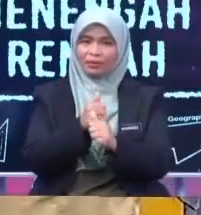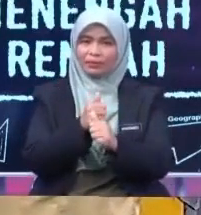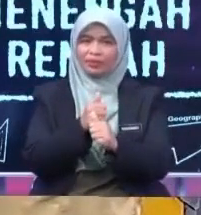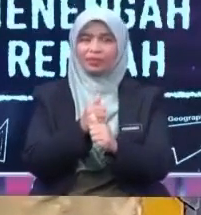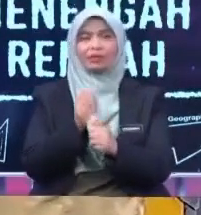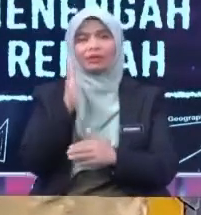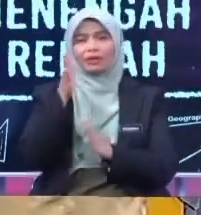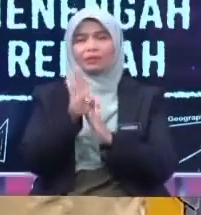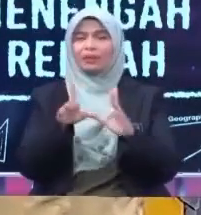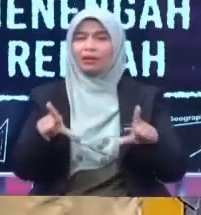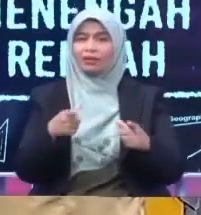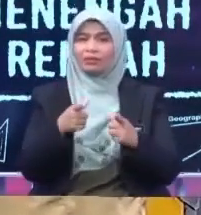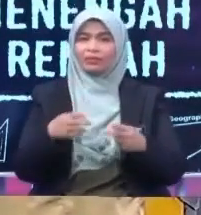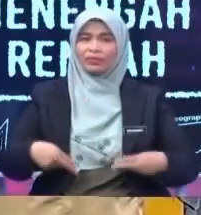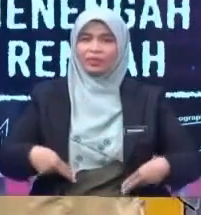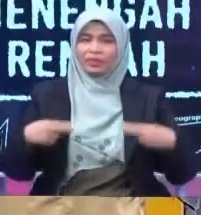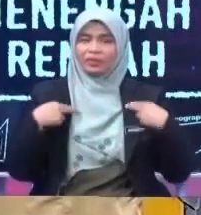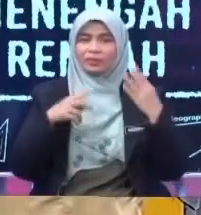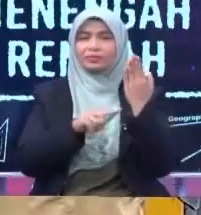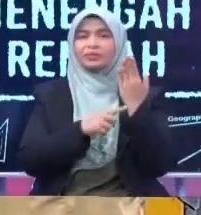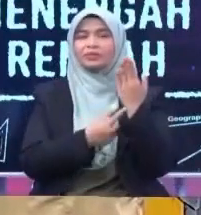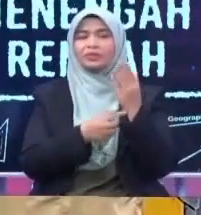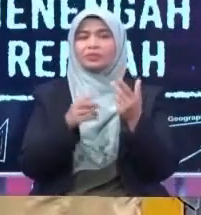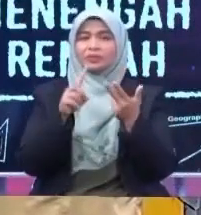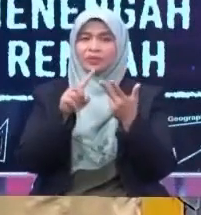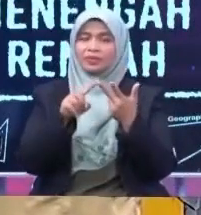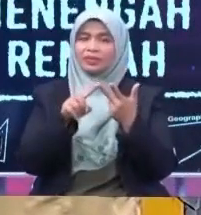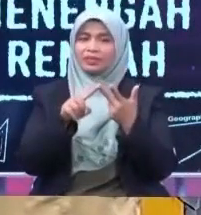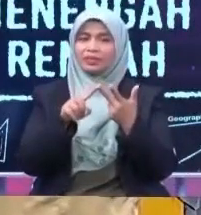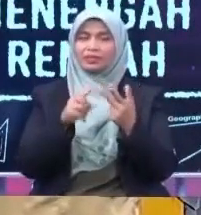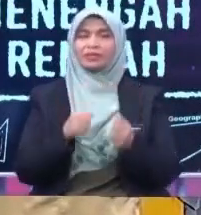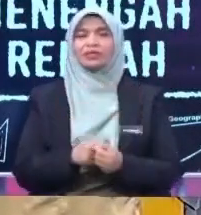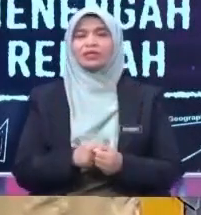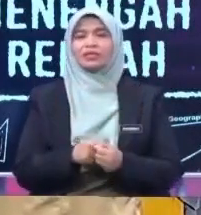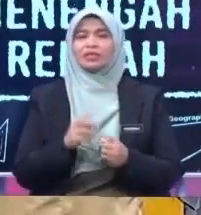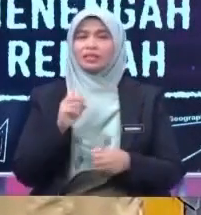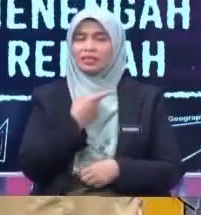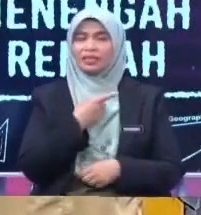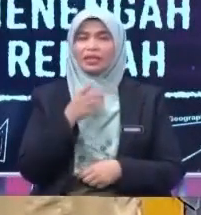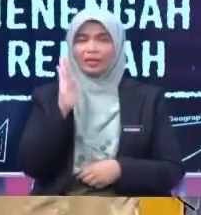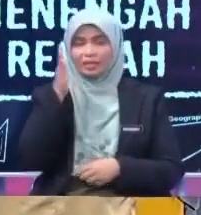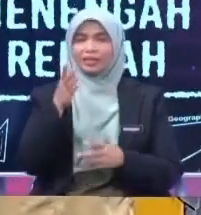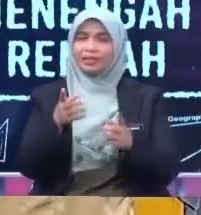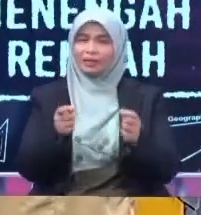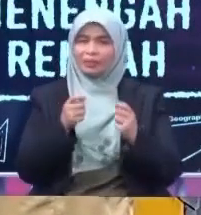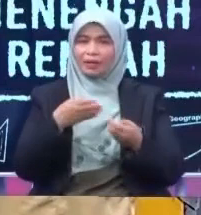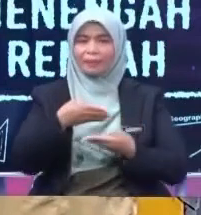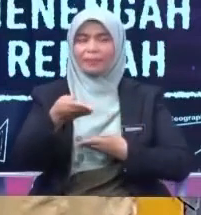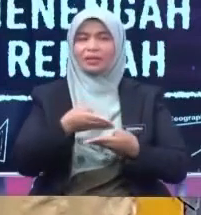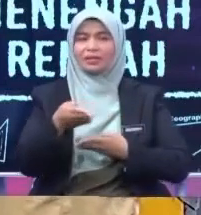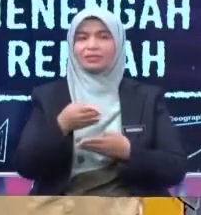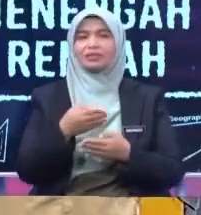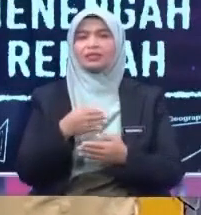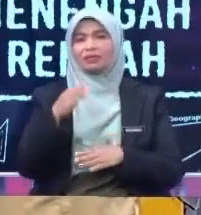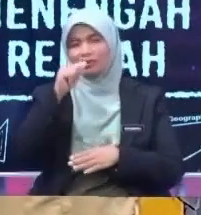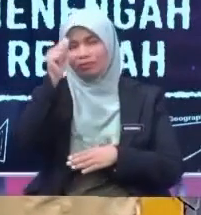akan berlaku kebangkitan semula. Yang kedua dan yang ketiga, selepas kebangkitan semula tu kita semua akan menerima pembalasan sama ada